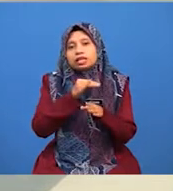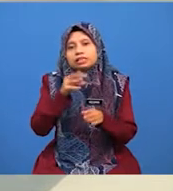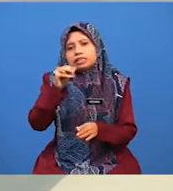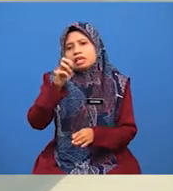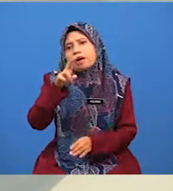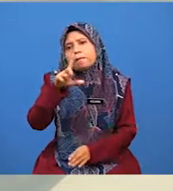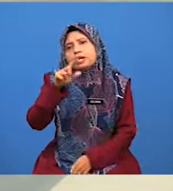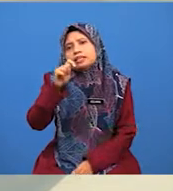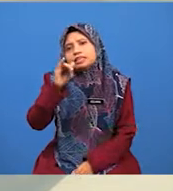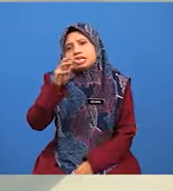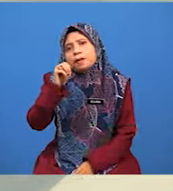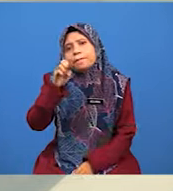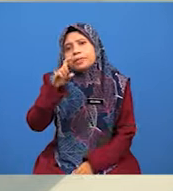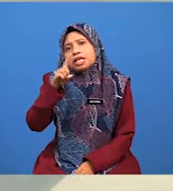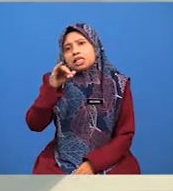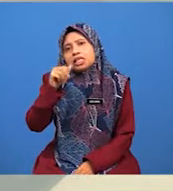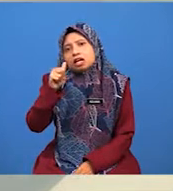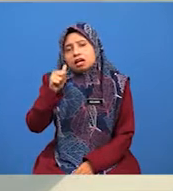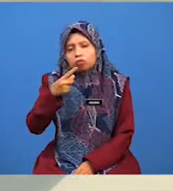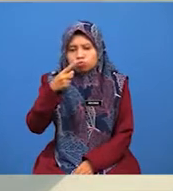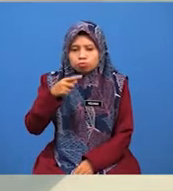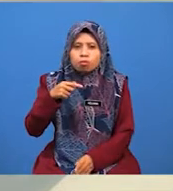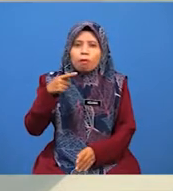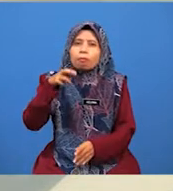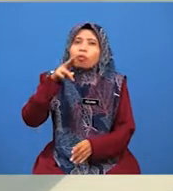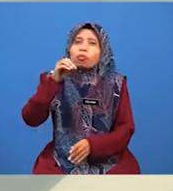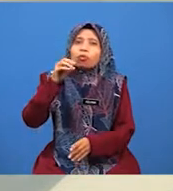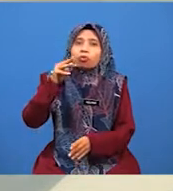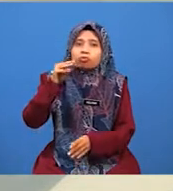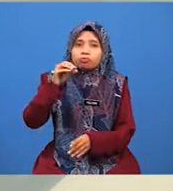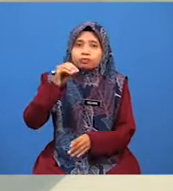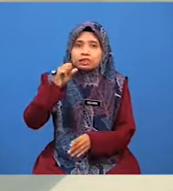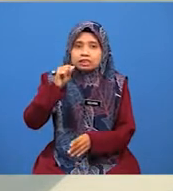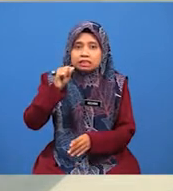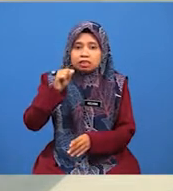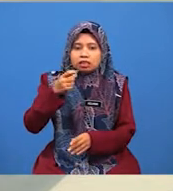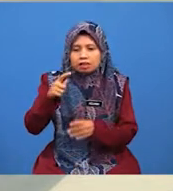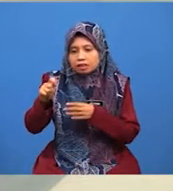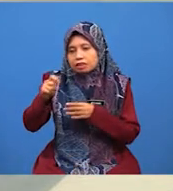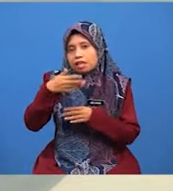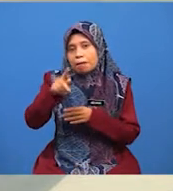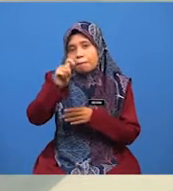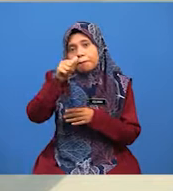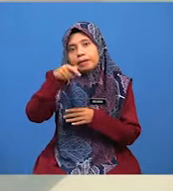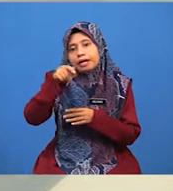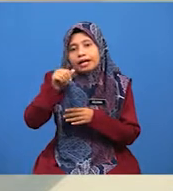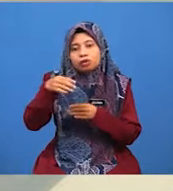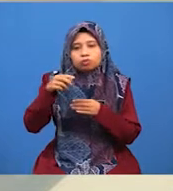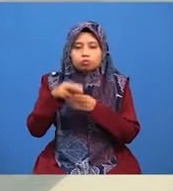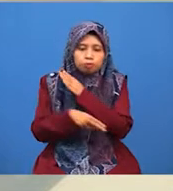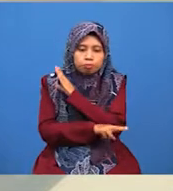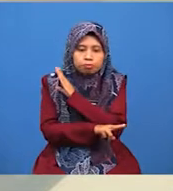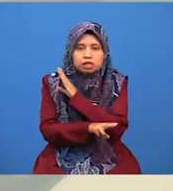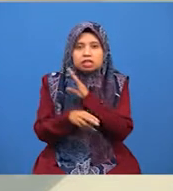dan Multimedia perlulah mempromosikan tapai ubi melalui media